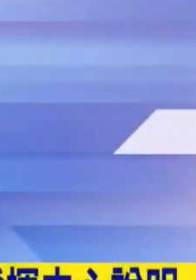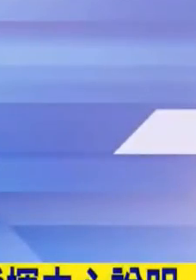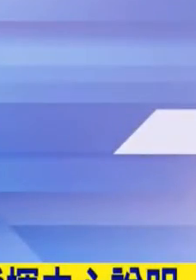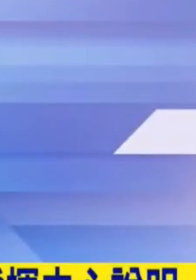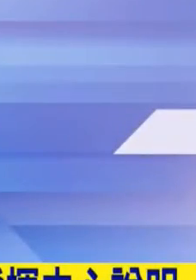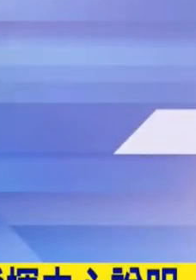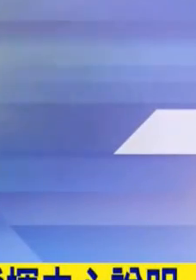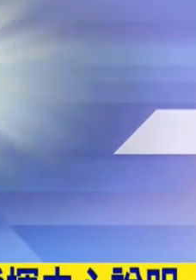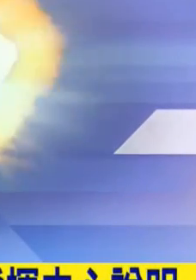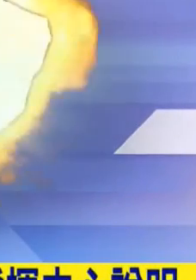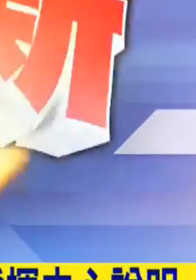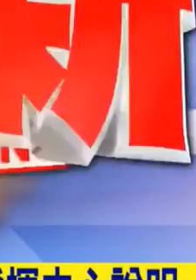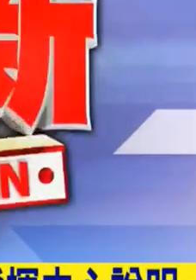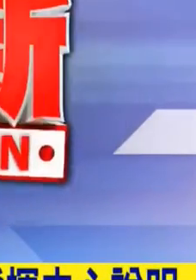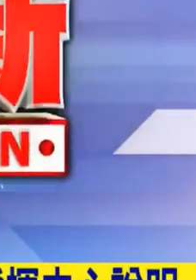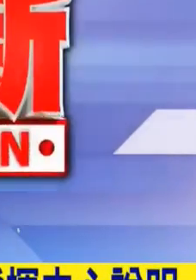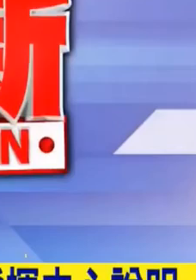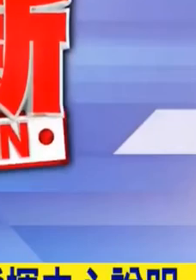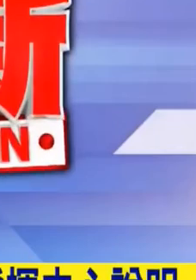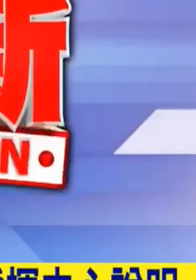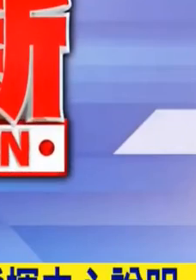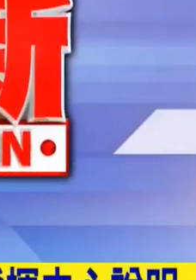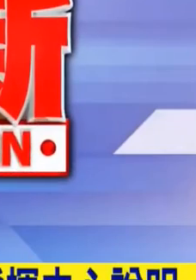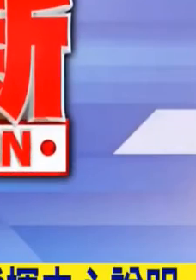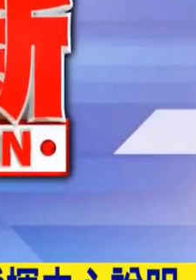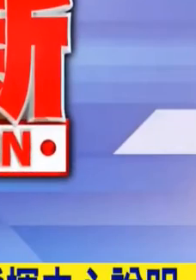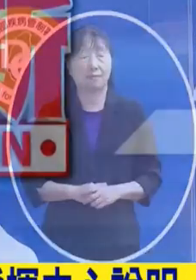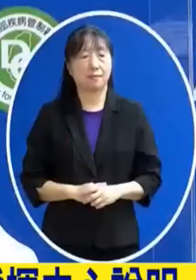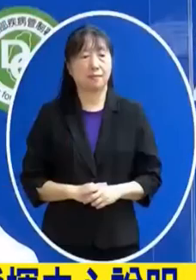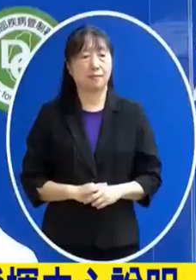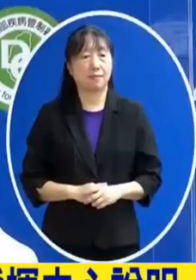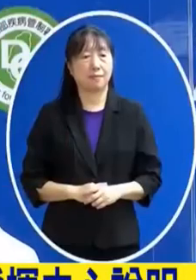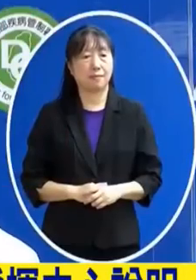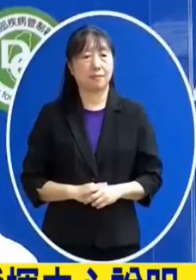回来关心最新现场国内的疫情状况，来听指挥中心的记者会。